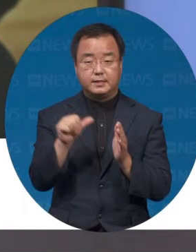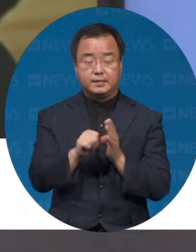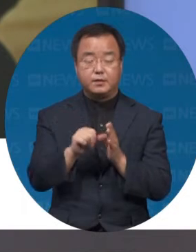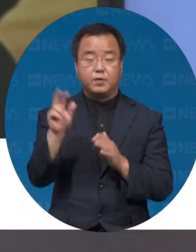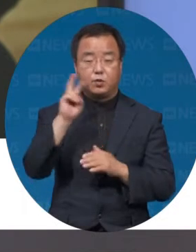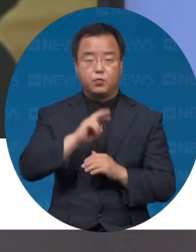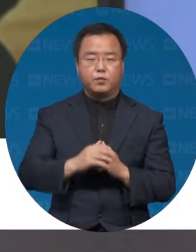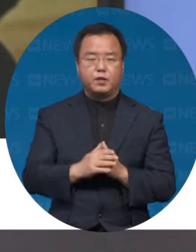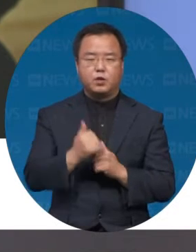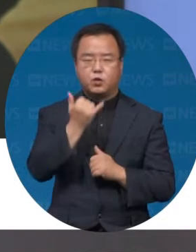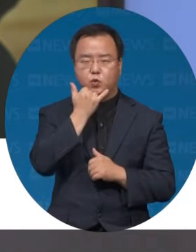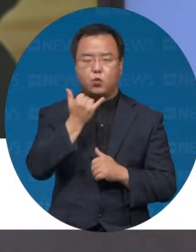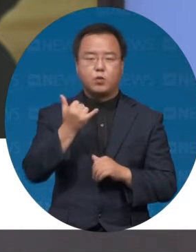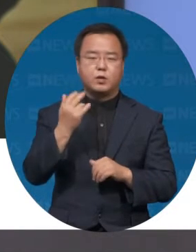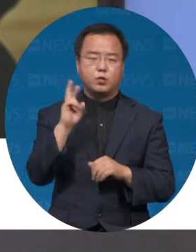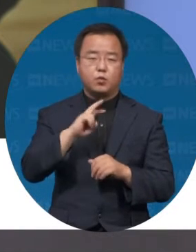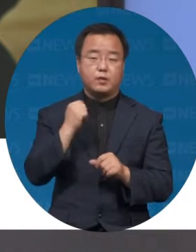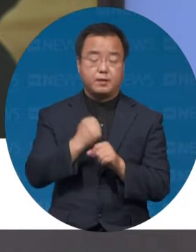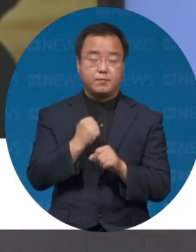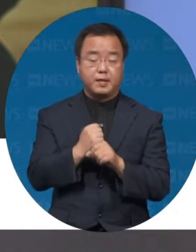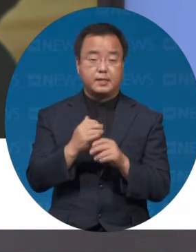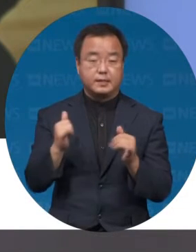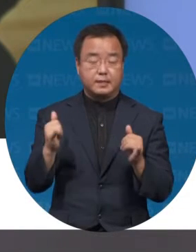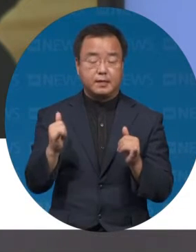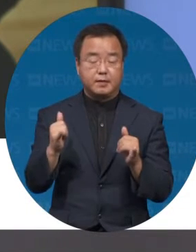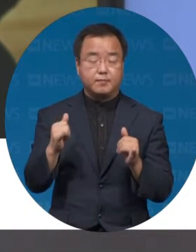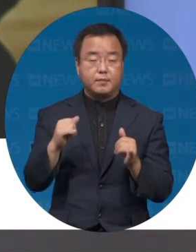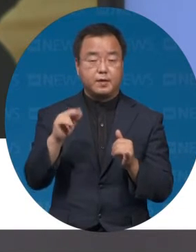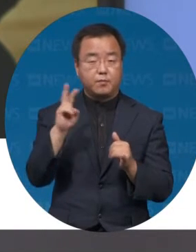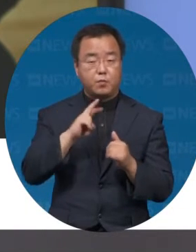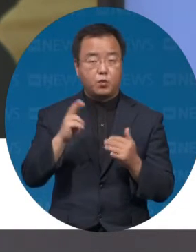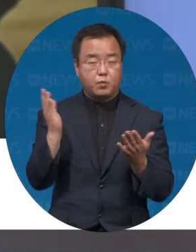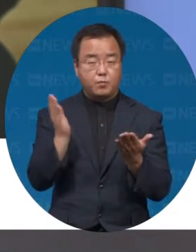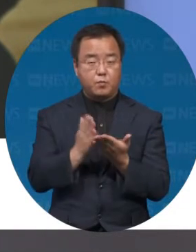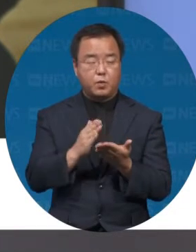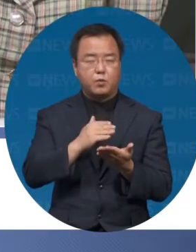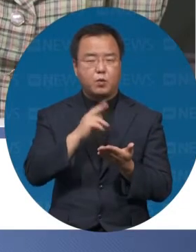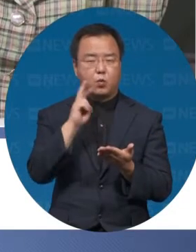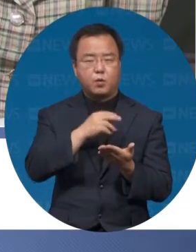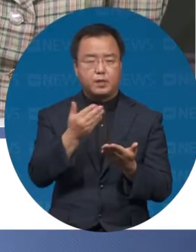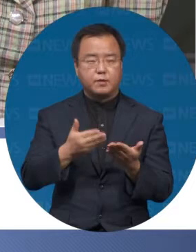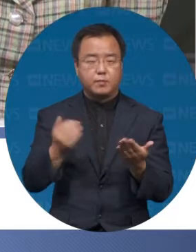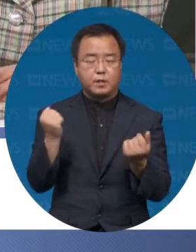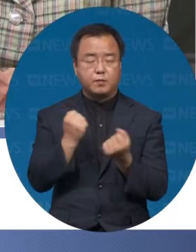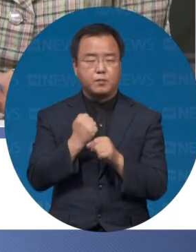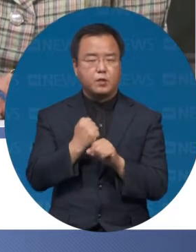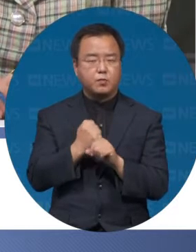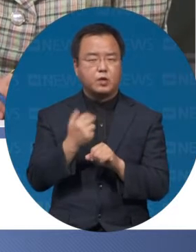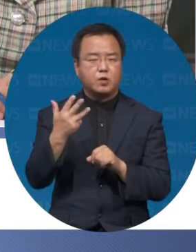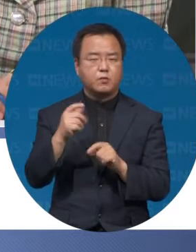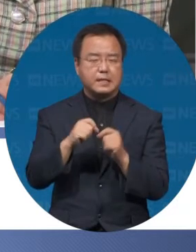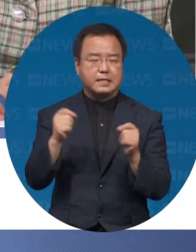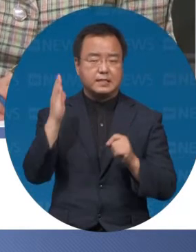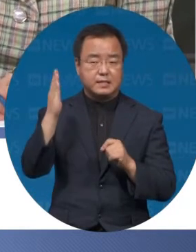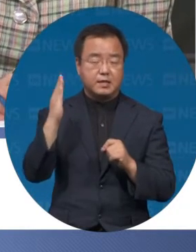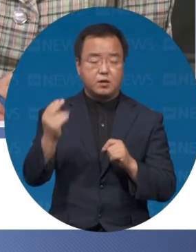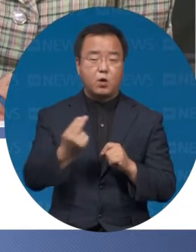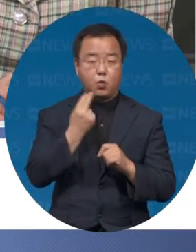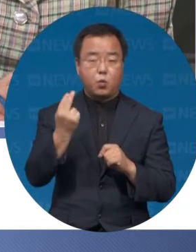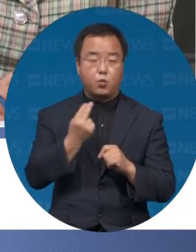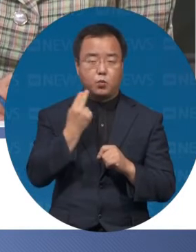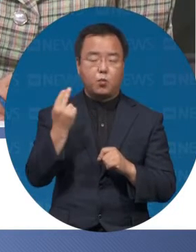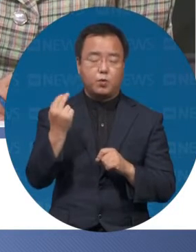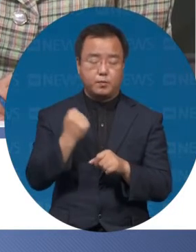태생의 독일 작가였던 샤미소가 쓴 시에 멜로디를 붙였고 8개의 이야기가 긴 호흡을 만들어내고 있습니다.